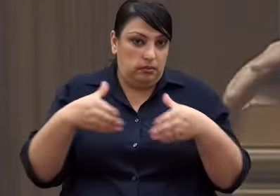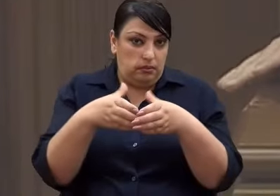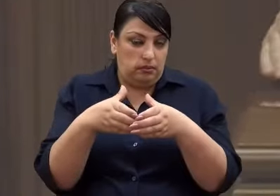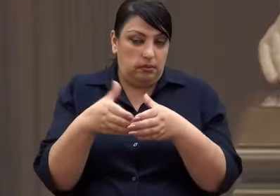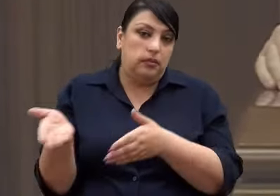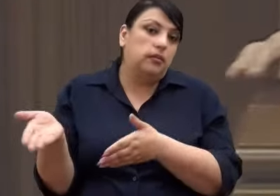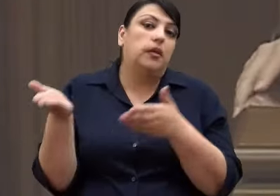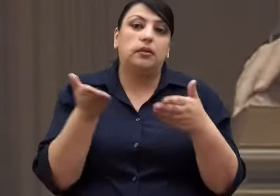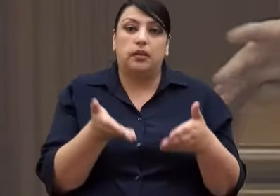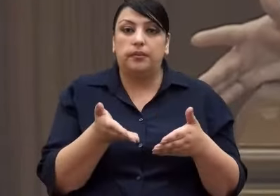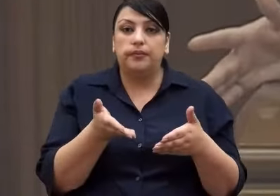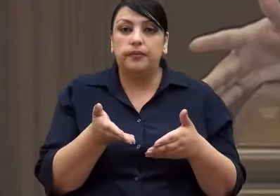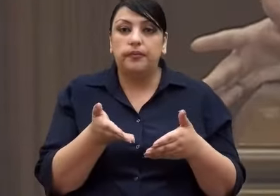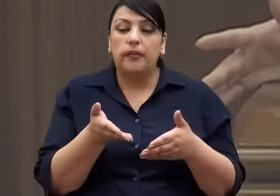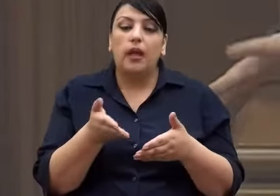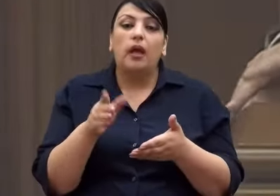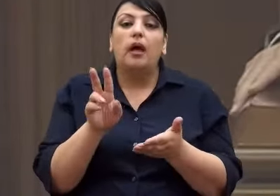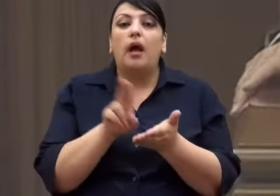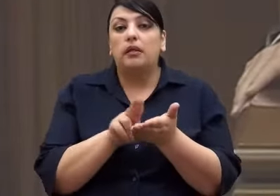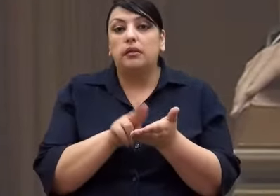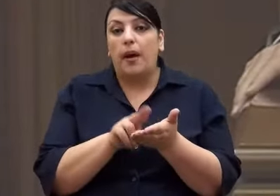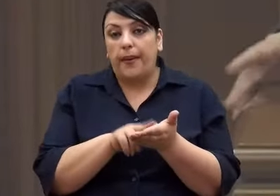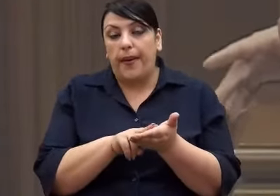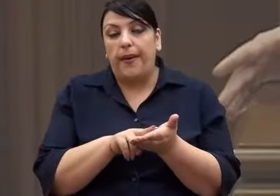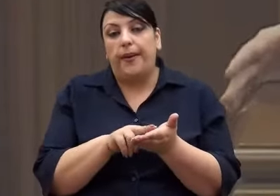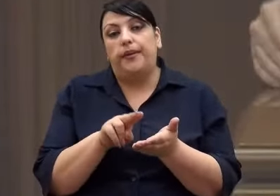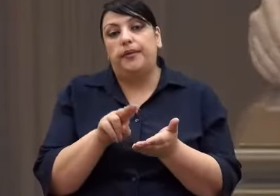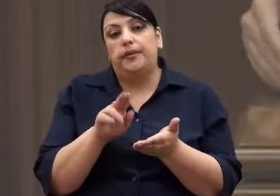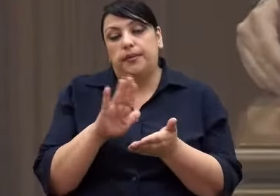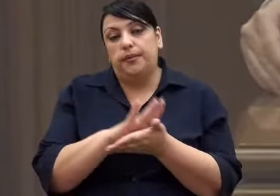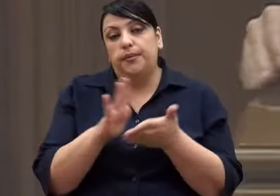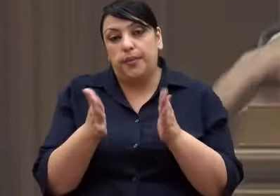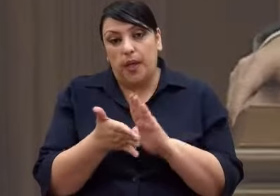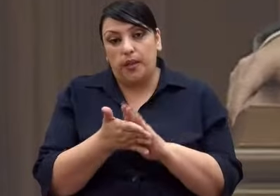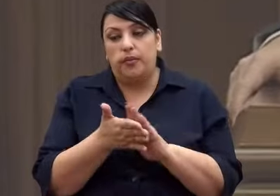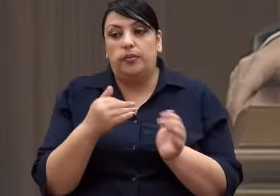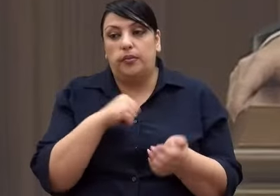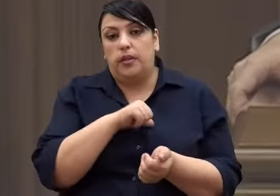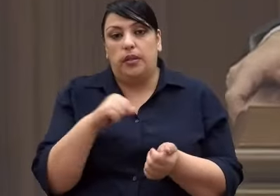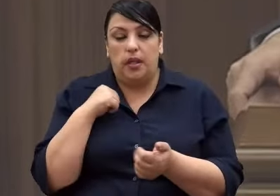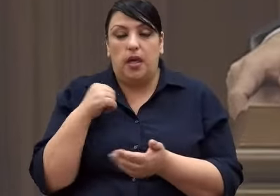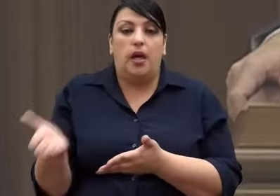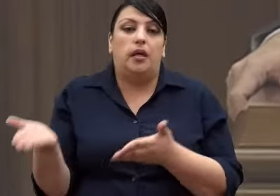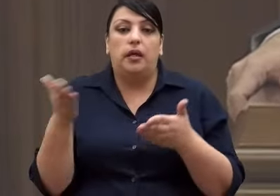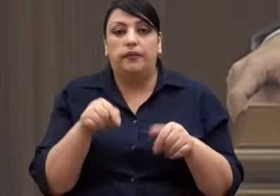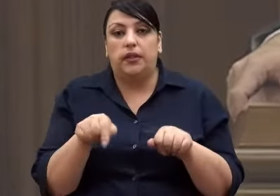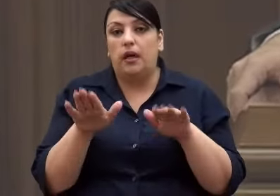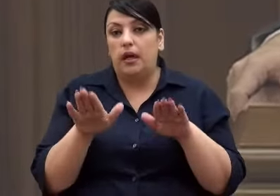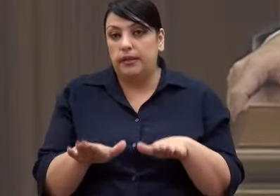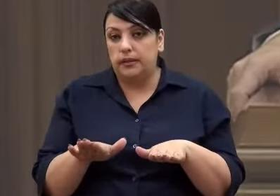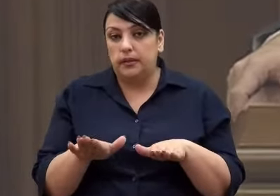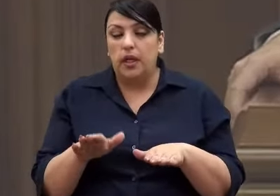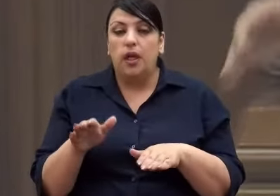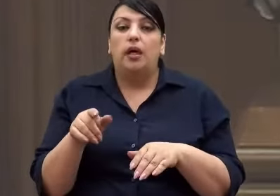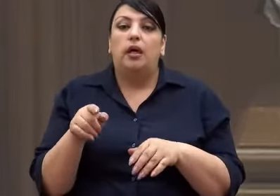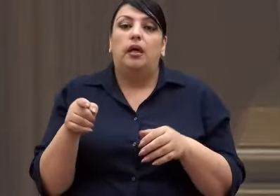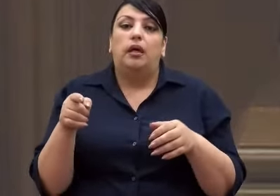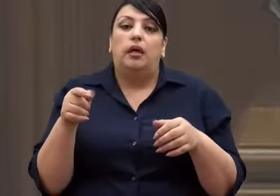այսինքն քաղաքացիական պայմանագիրն է հրավիրել այս